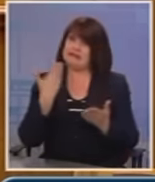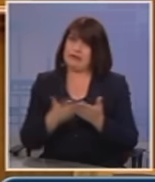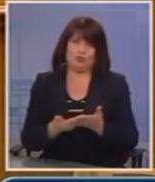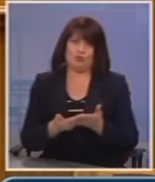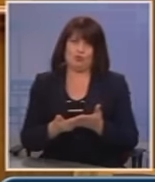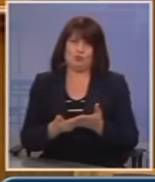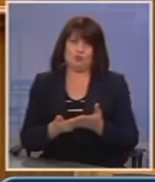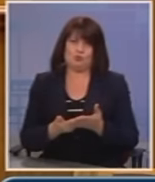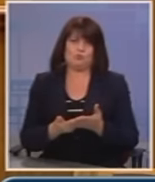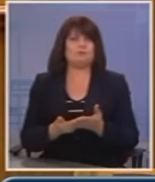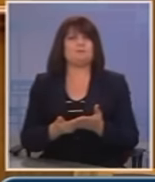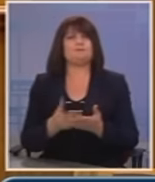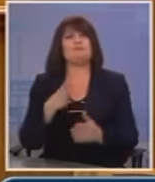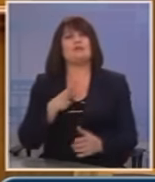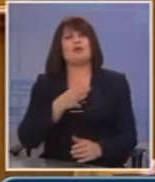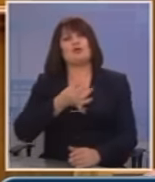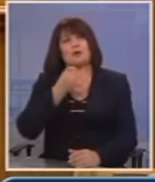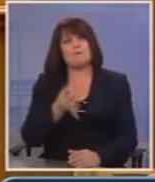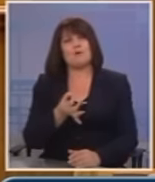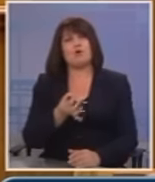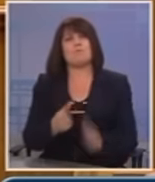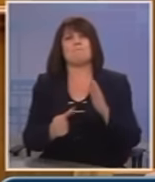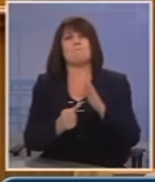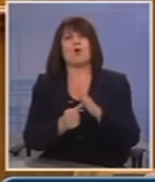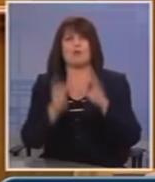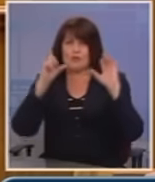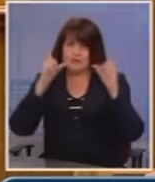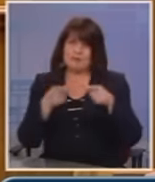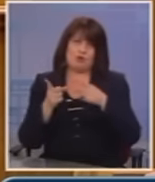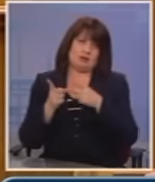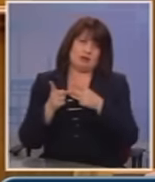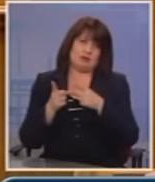Κλείνοντας, θα ήθελα να απευθυνθώ στον Πρόεδρο της Δημοκρατίας.